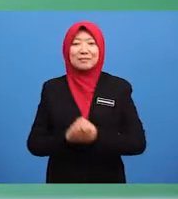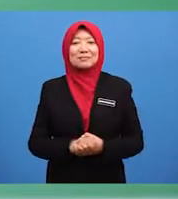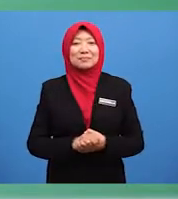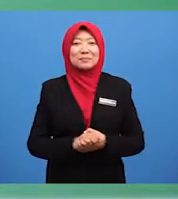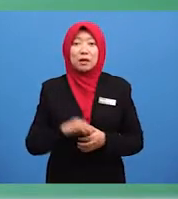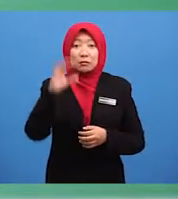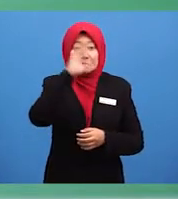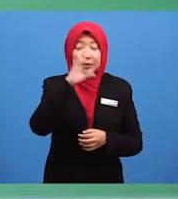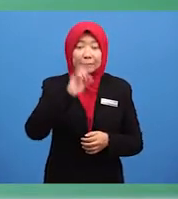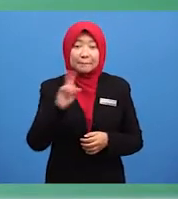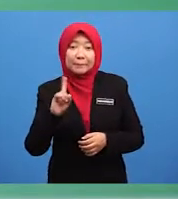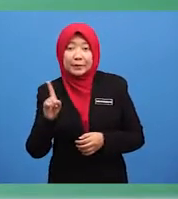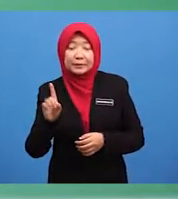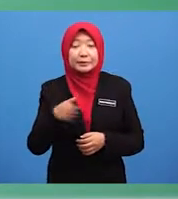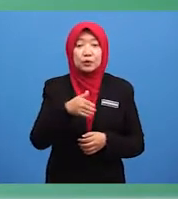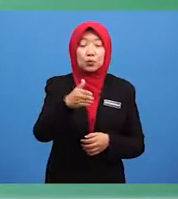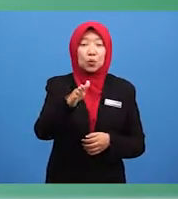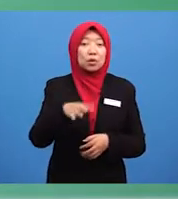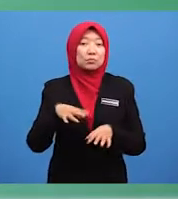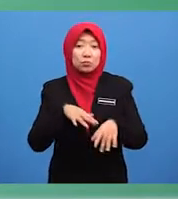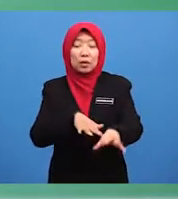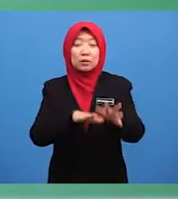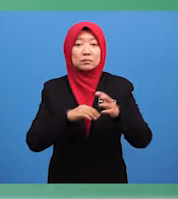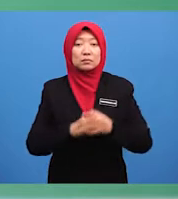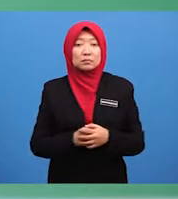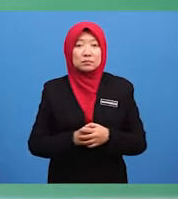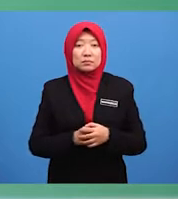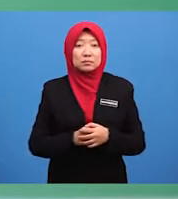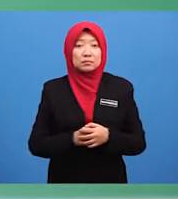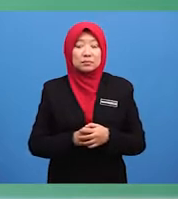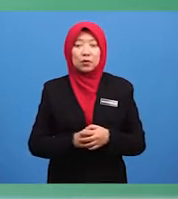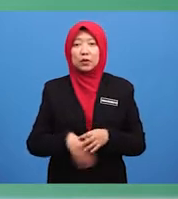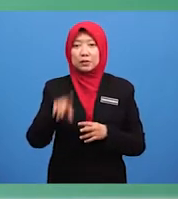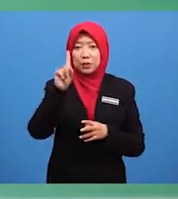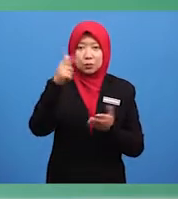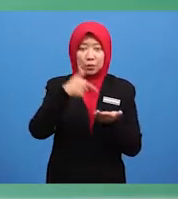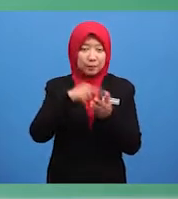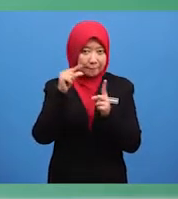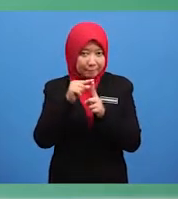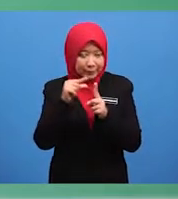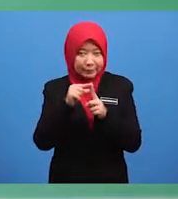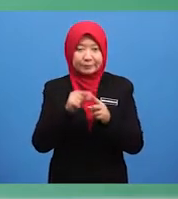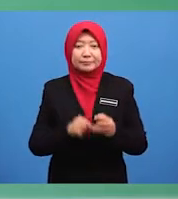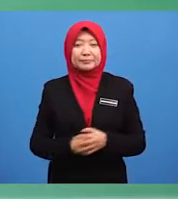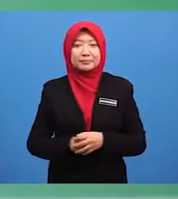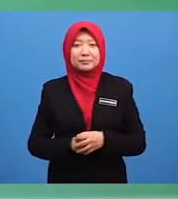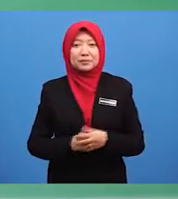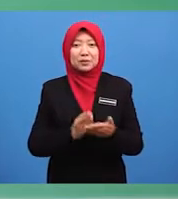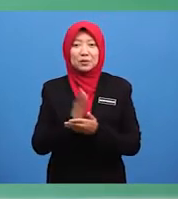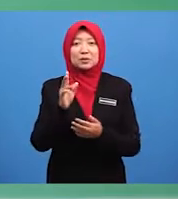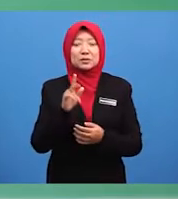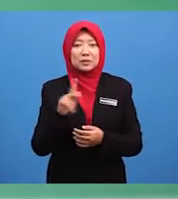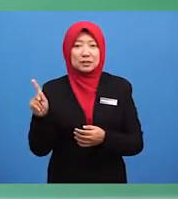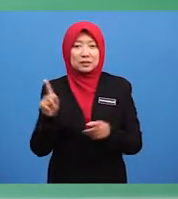Cuba murid-murid cari perkataan likuan sungai itu. Okey, kita tinggal satu perkataan saja murid-murid.